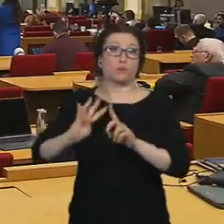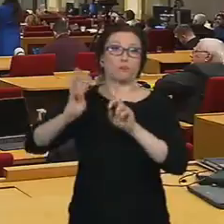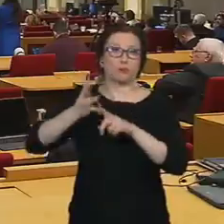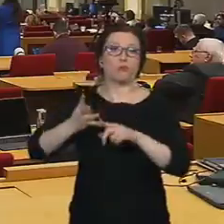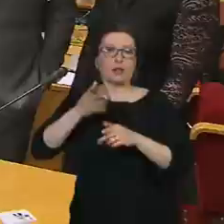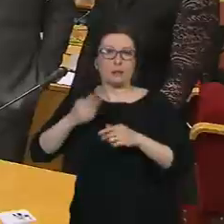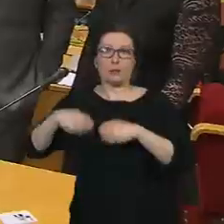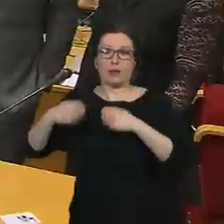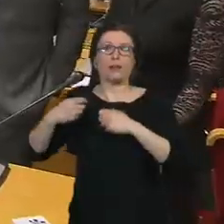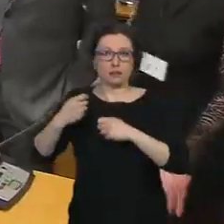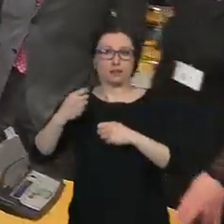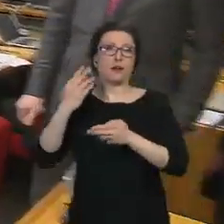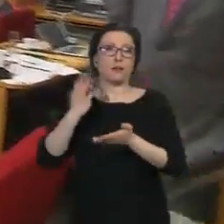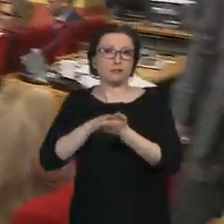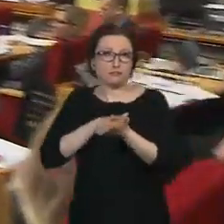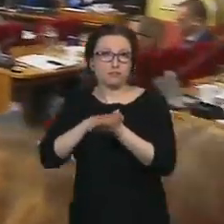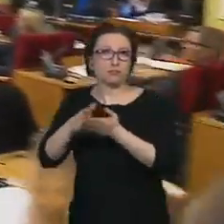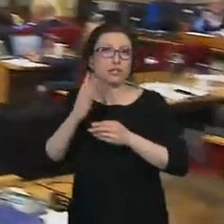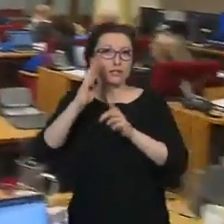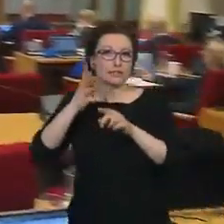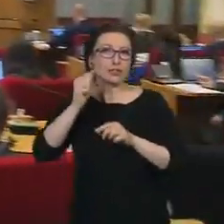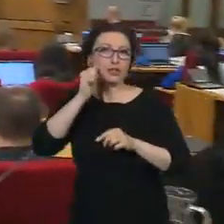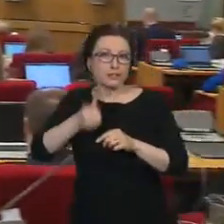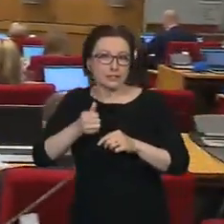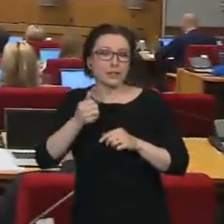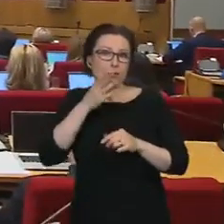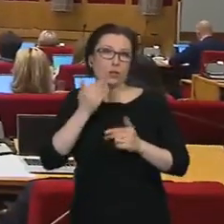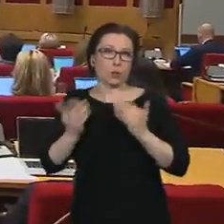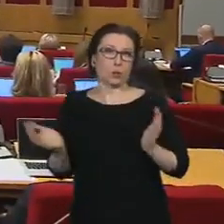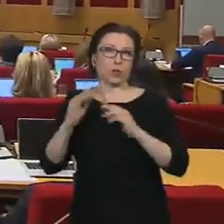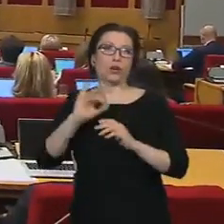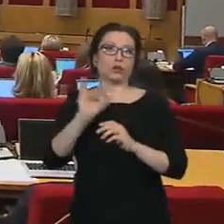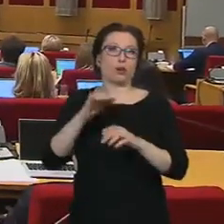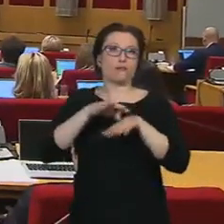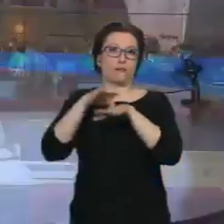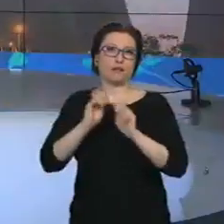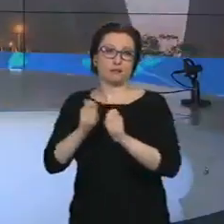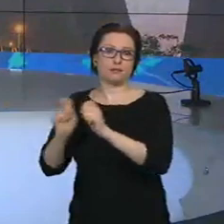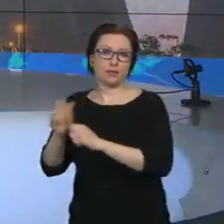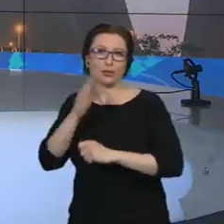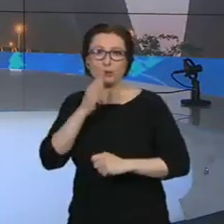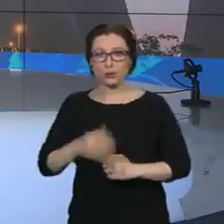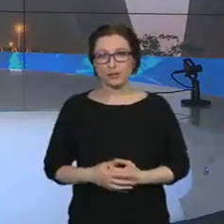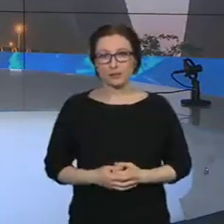pokračovat ustavující jednání. Natálie Lošková, Andrea Grubnerová, Česká televize.